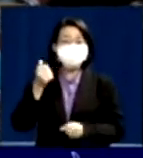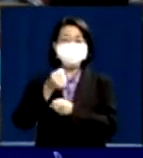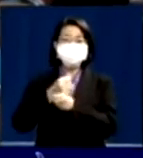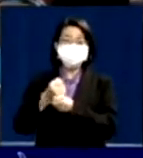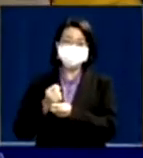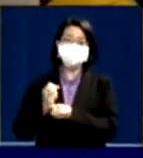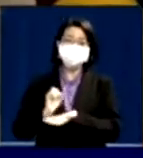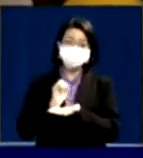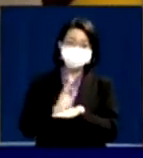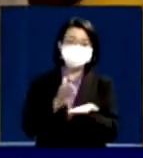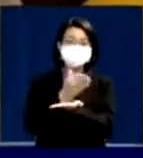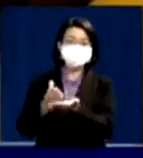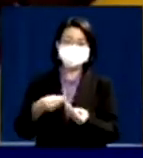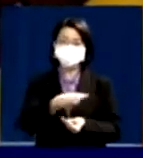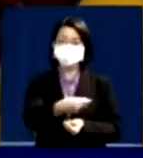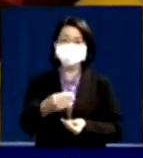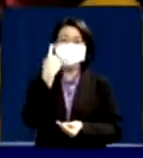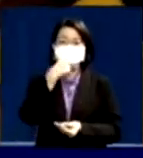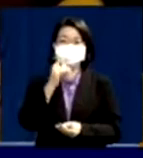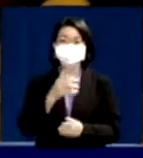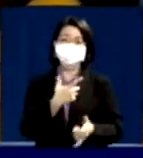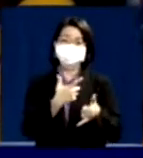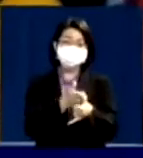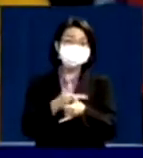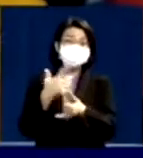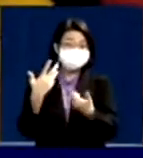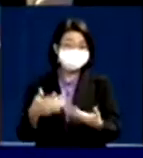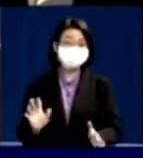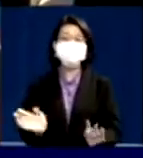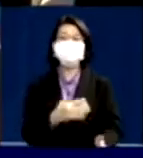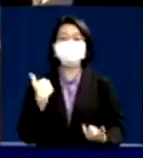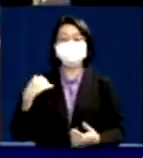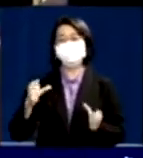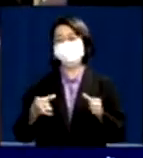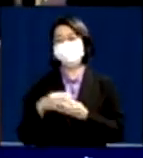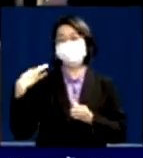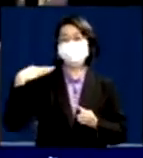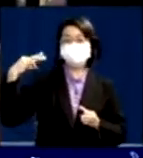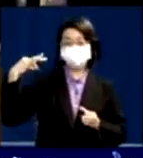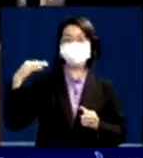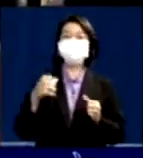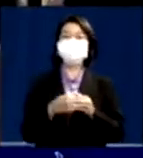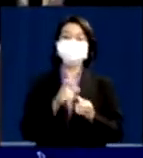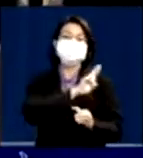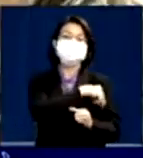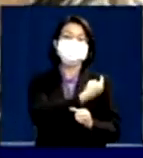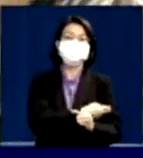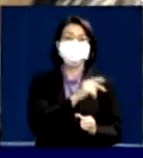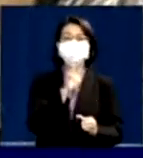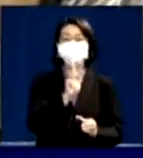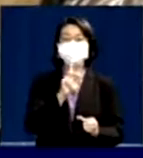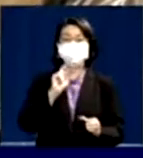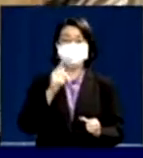ผู้เข้ารับการฉีดวัคซีนซึ่งในวันนี้เองเนี่ยได้มีการฉีดวัคซีนให้กับกลุ่มอสมนะครับของอำเภอกงไกรลาดซึ่งด้านของดร.น